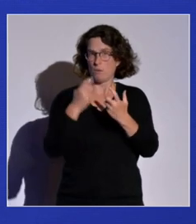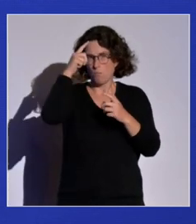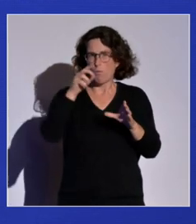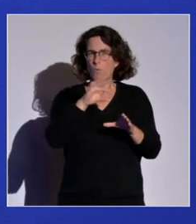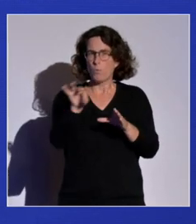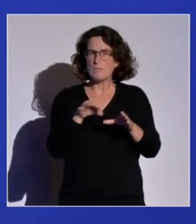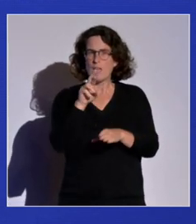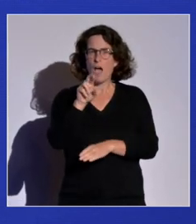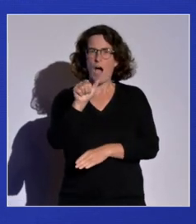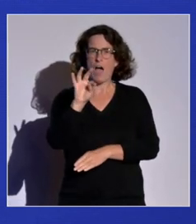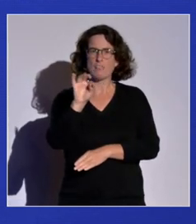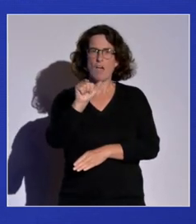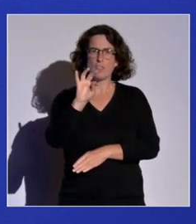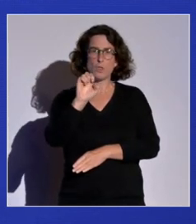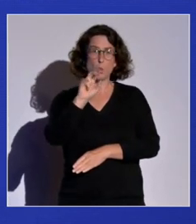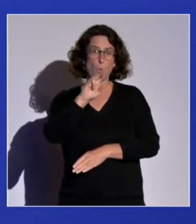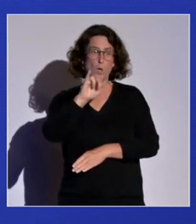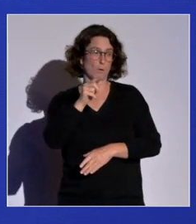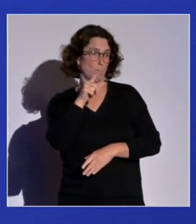ministre de l'Agriculture.